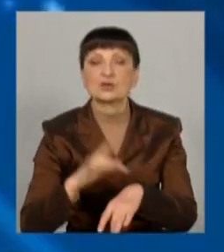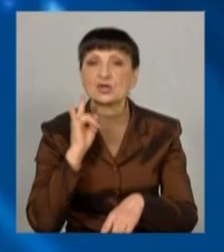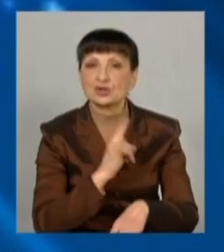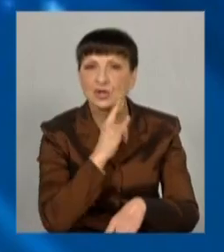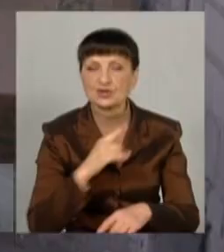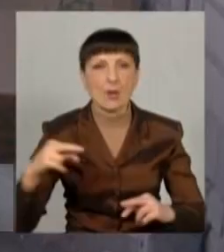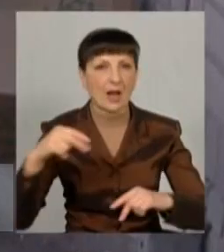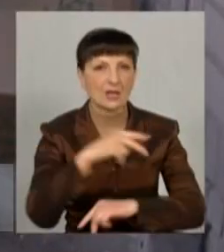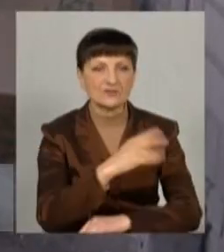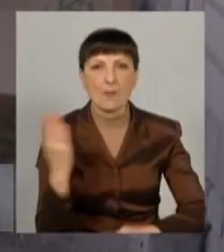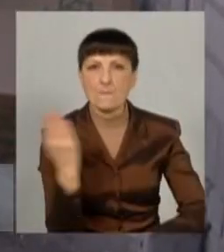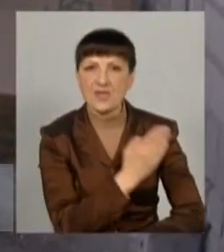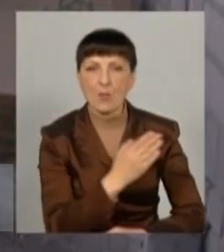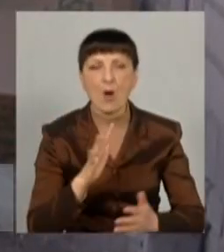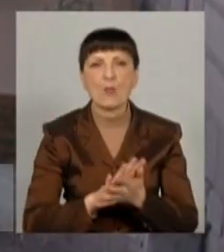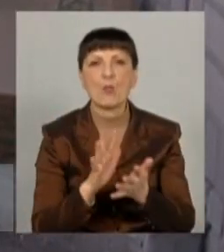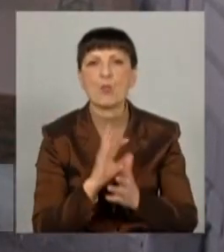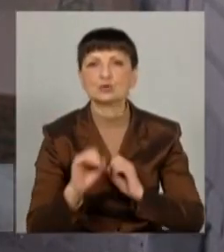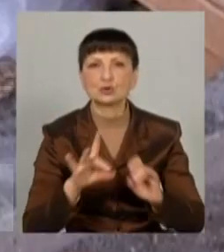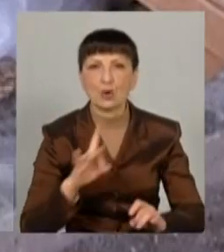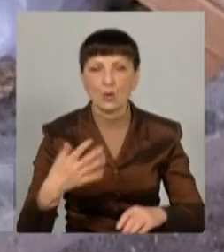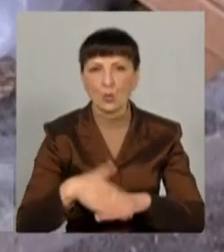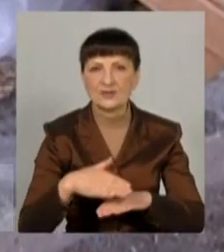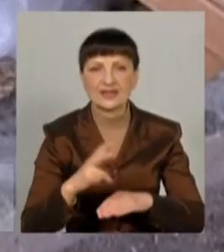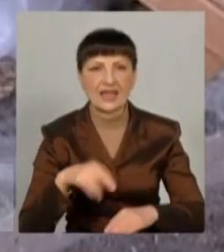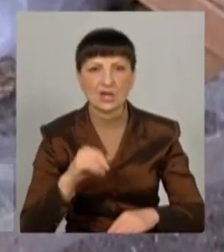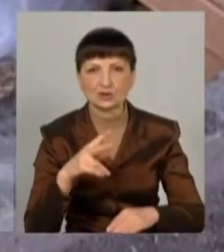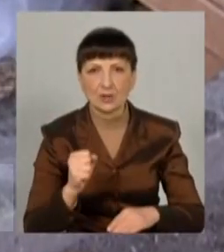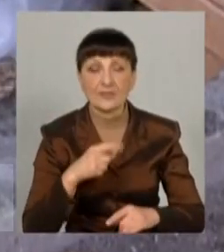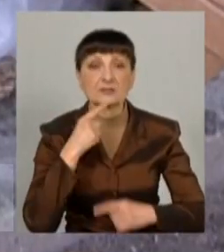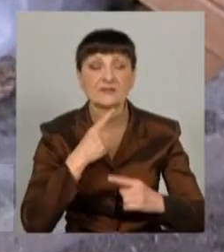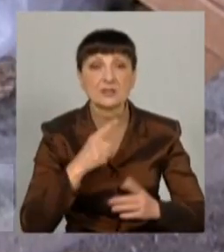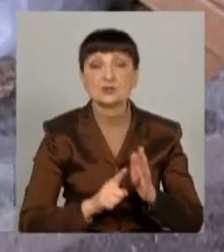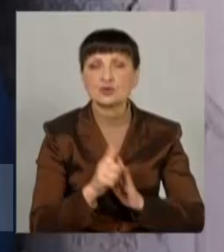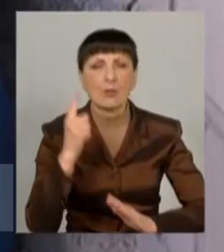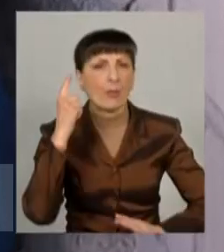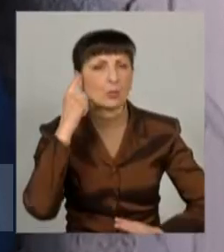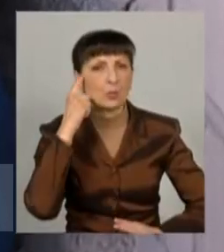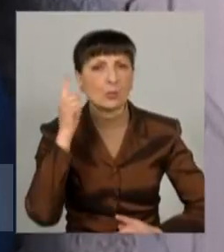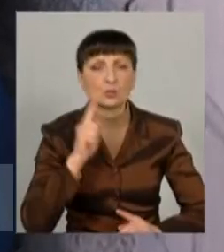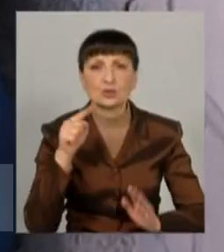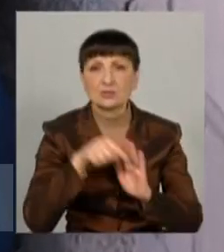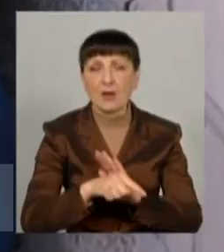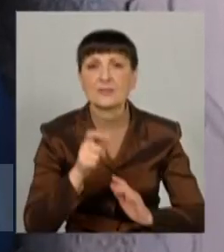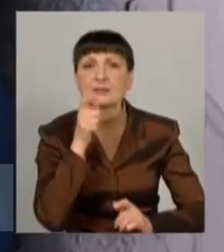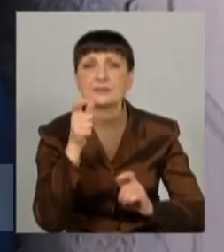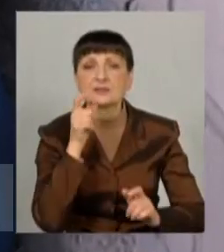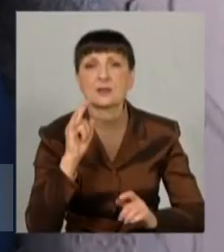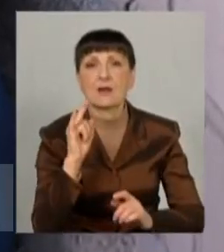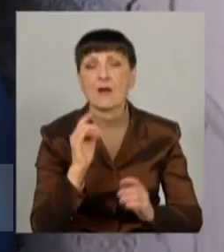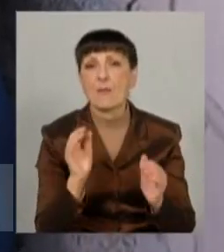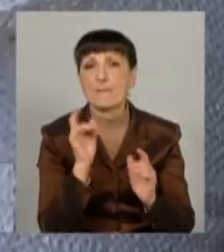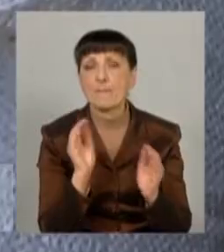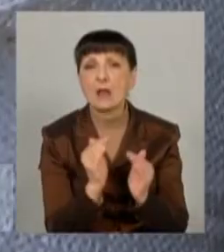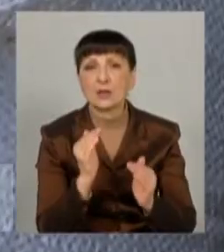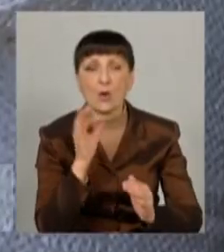женщина, проходившая мимо мусорных контейнеров по улице Надежда. По ее словам, сначала она подумала, что среди отходов пищит котенок, но позже